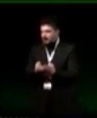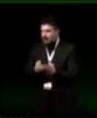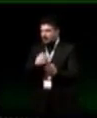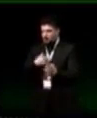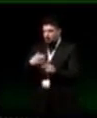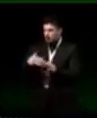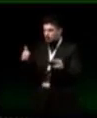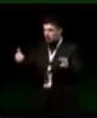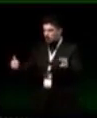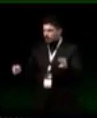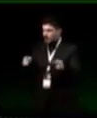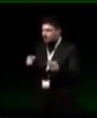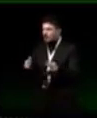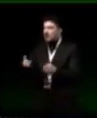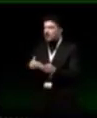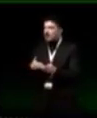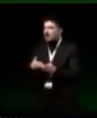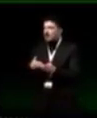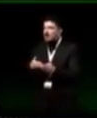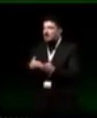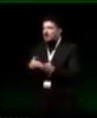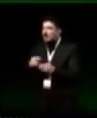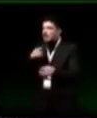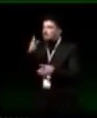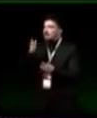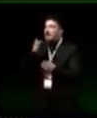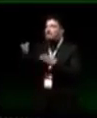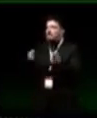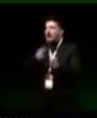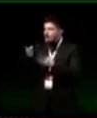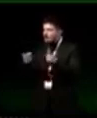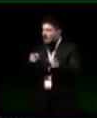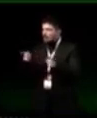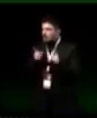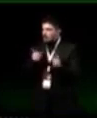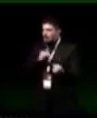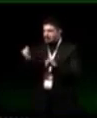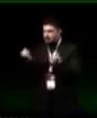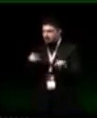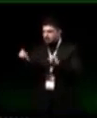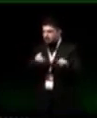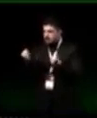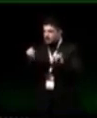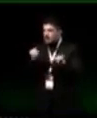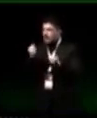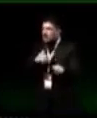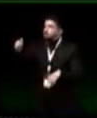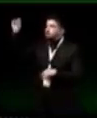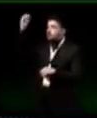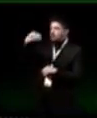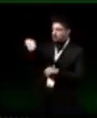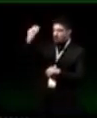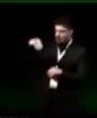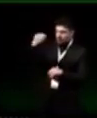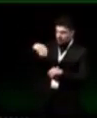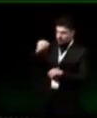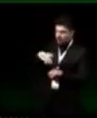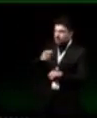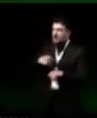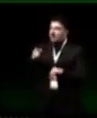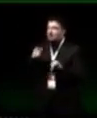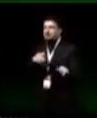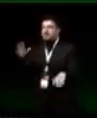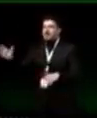sulla costa e manda a evacuare i soldati bloccati che venivano bombardati costantemente dal nemico e li porta in